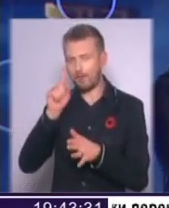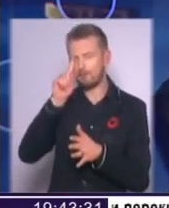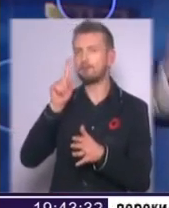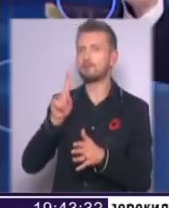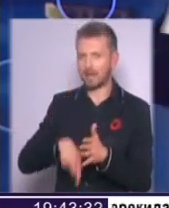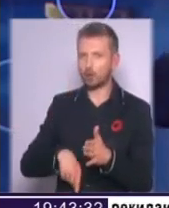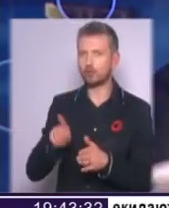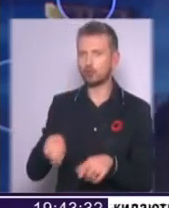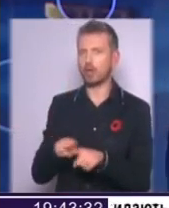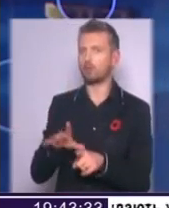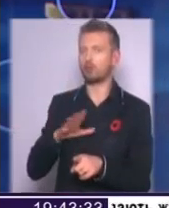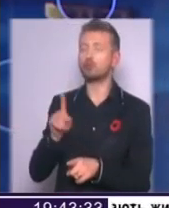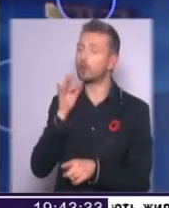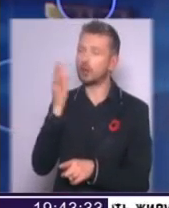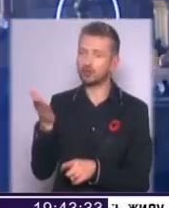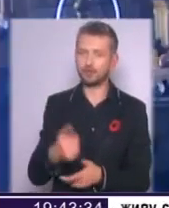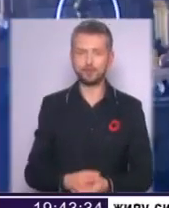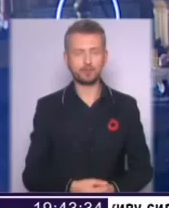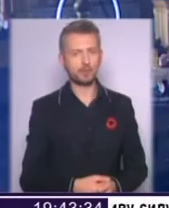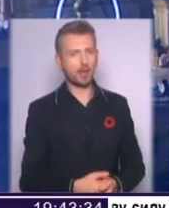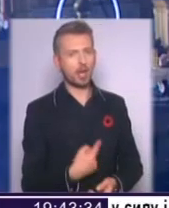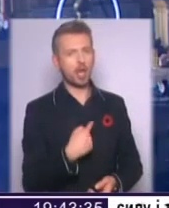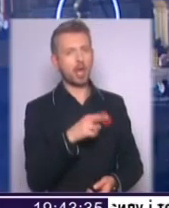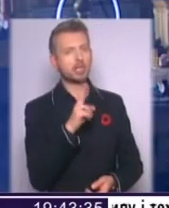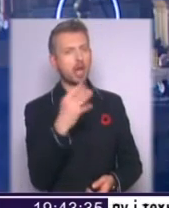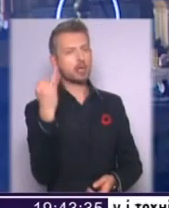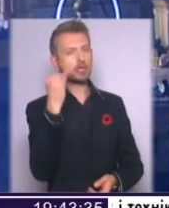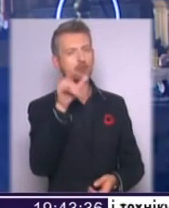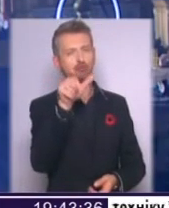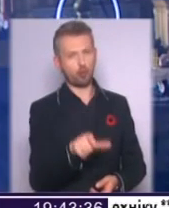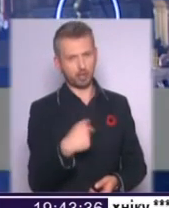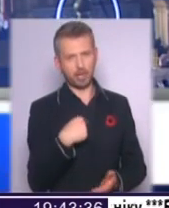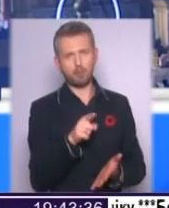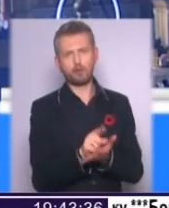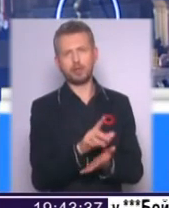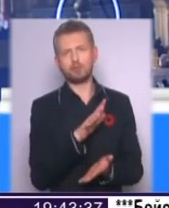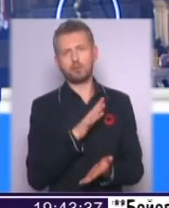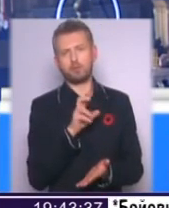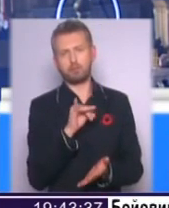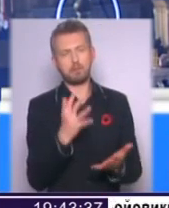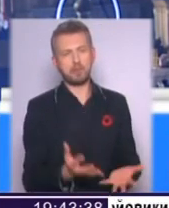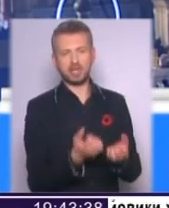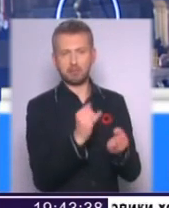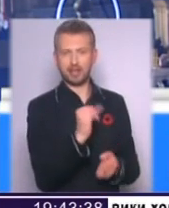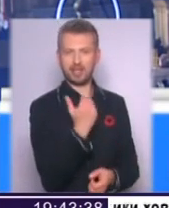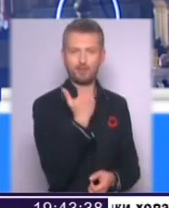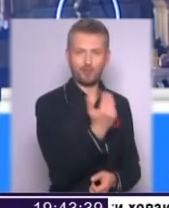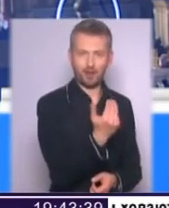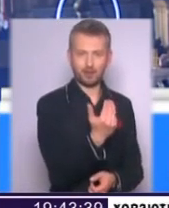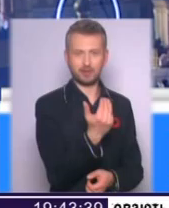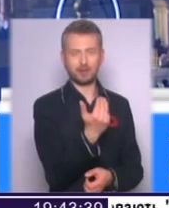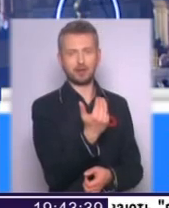власне, так воно і було. Що скажете, пане Андрію? Ви знаєте, як історик, я повинен був би підтримати і вас, і